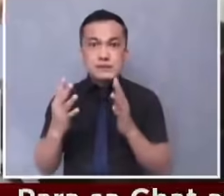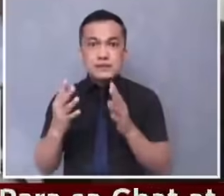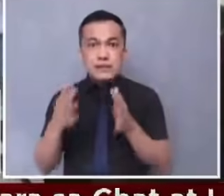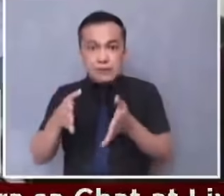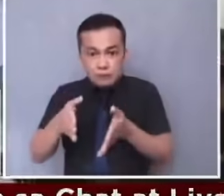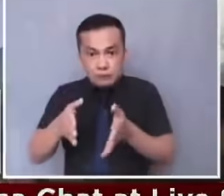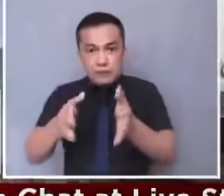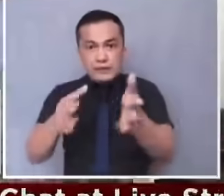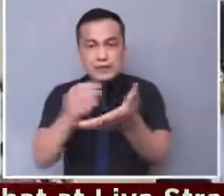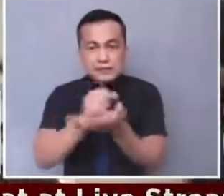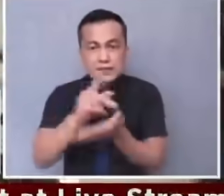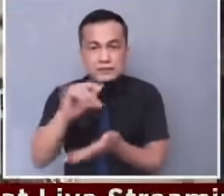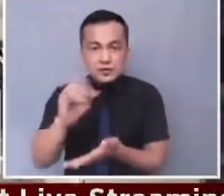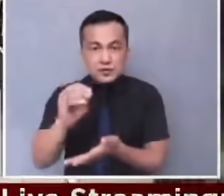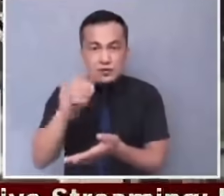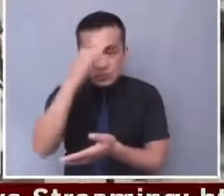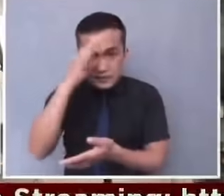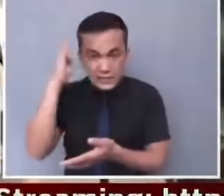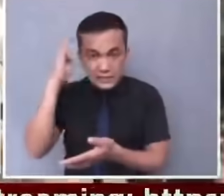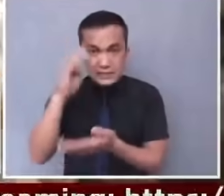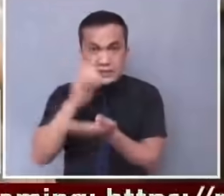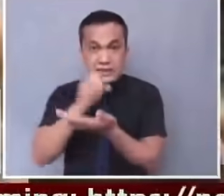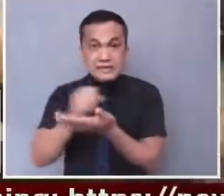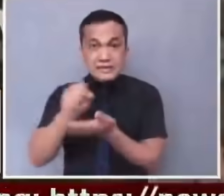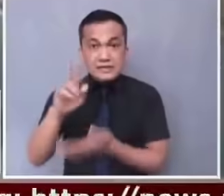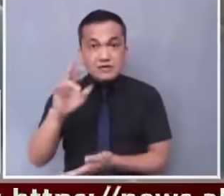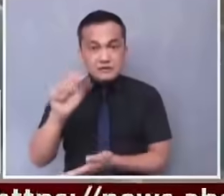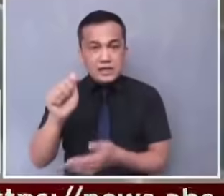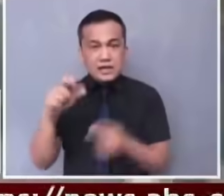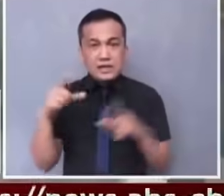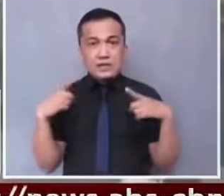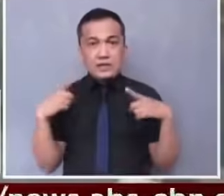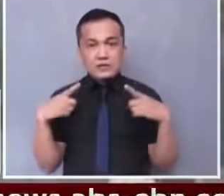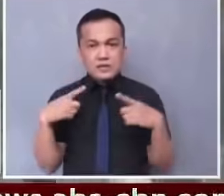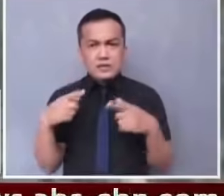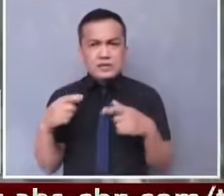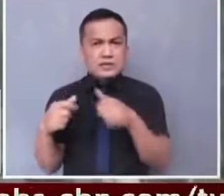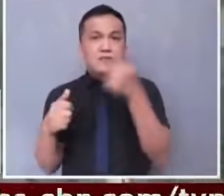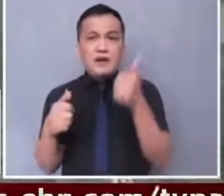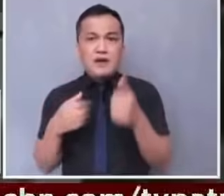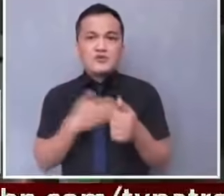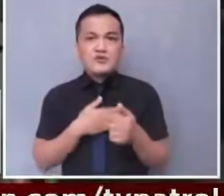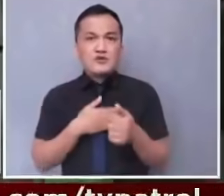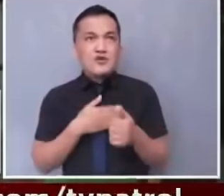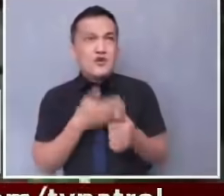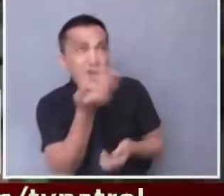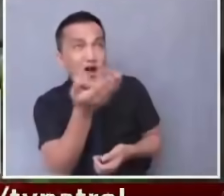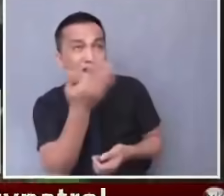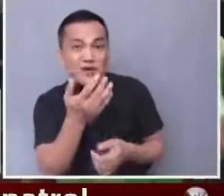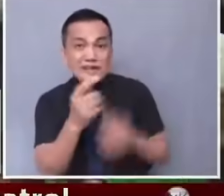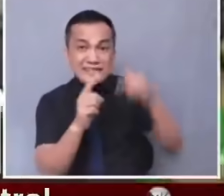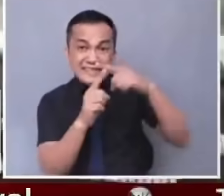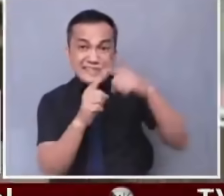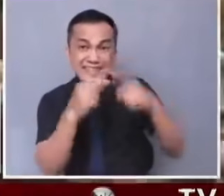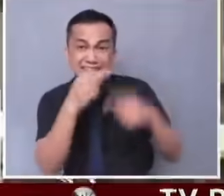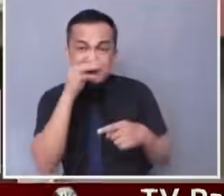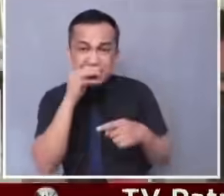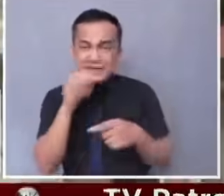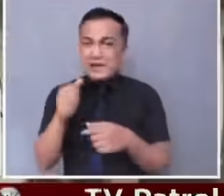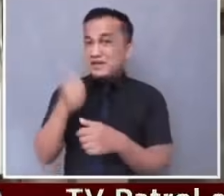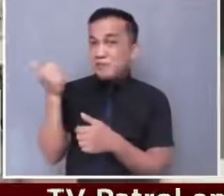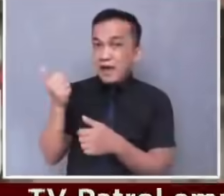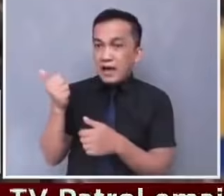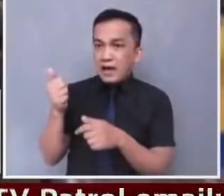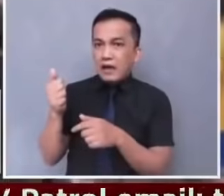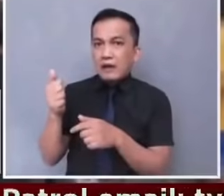Pedro, Binian at Santa Rosa, Laguna. Ang iba gusto makakuha ng Pacquiao t-shirt, habang ayuda naman ang inaabangan ng iba.